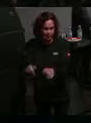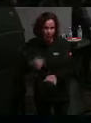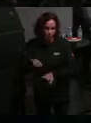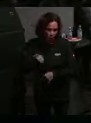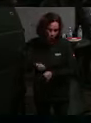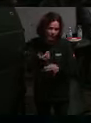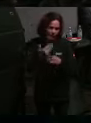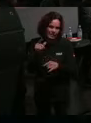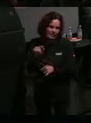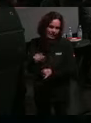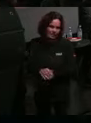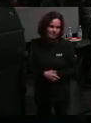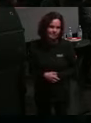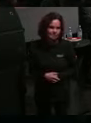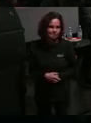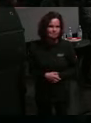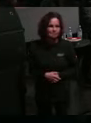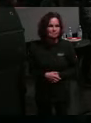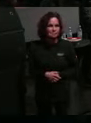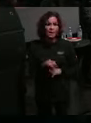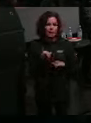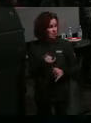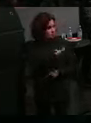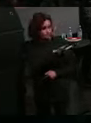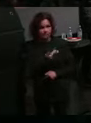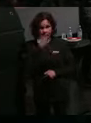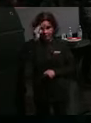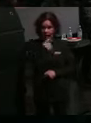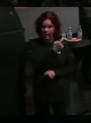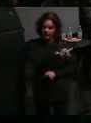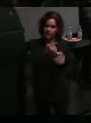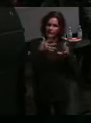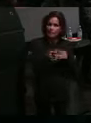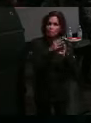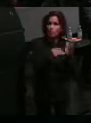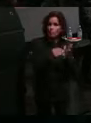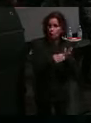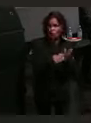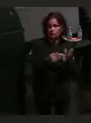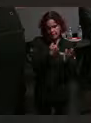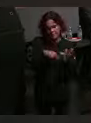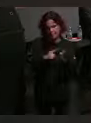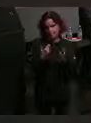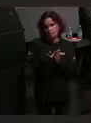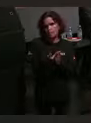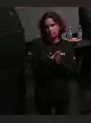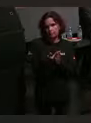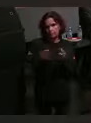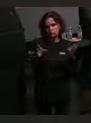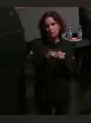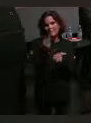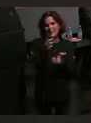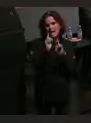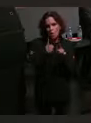fra SINTEF og NTNU. Mine herrer, jeg tror dere skal få ta oss gjennom rapporten, hvor vi har kommet frem til 3 råd